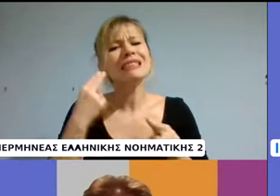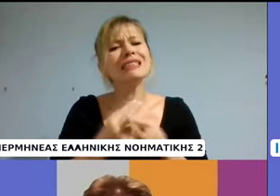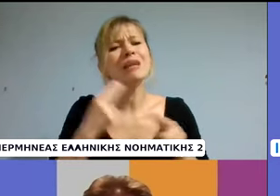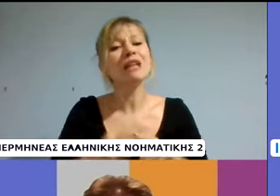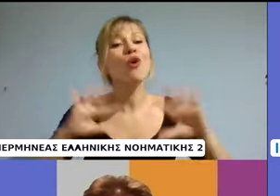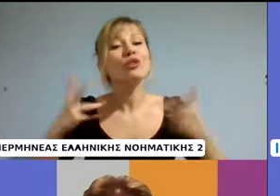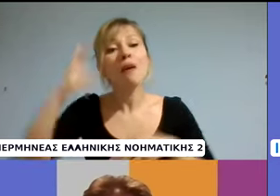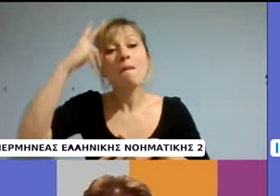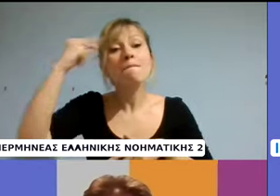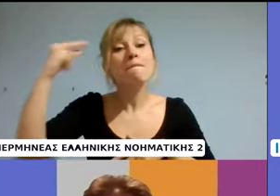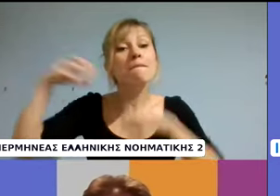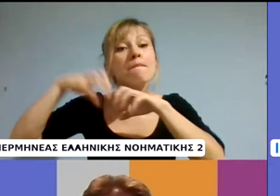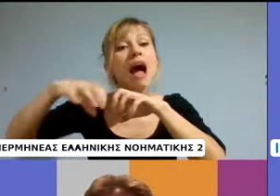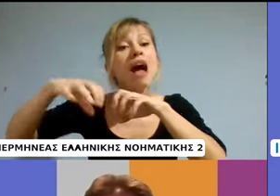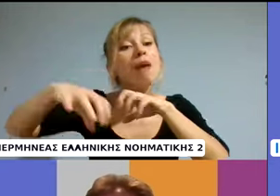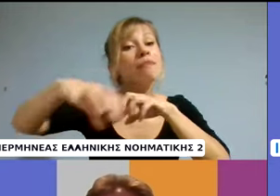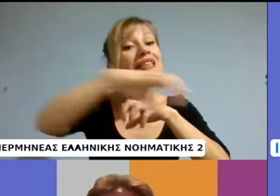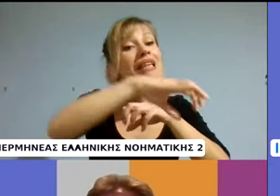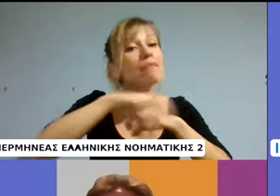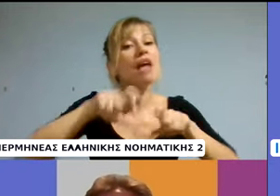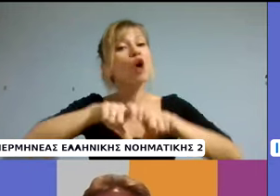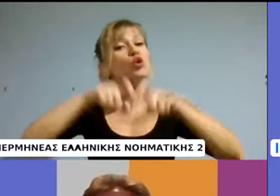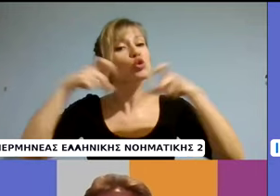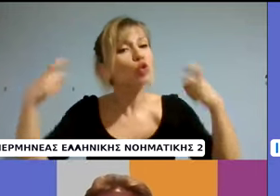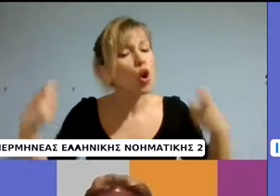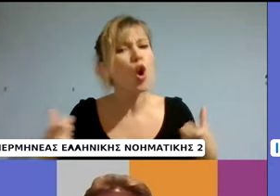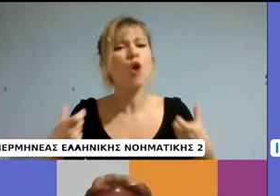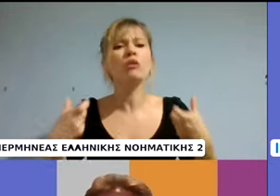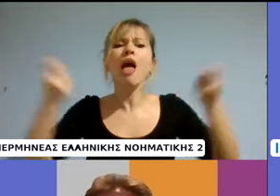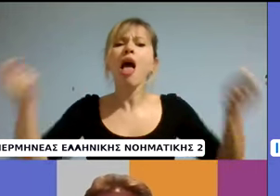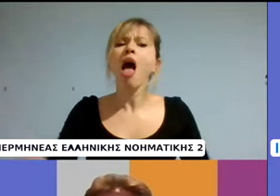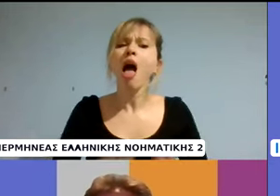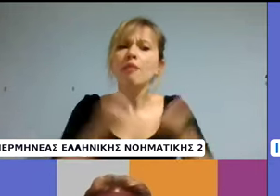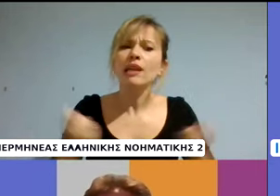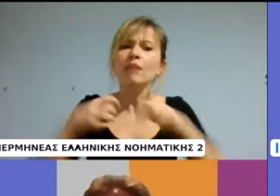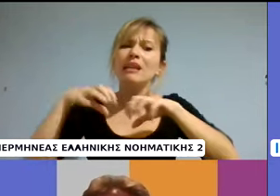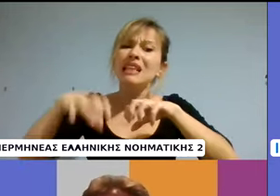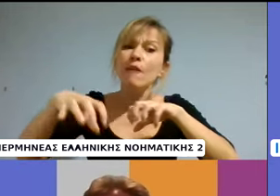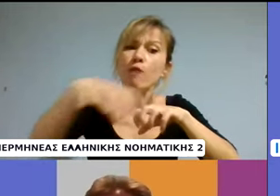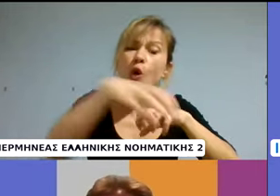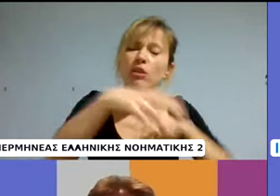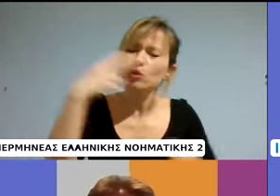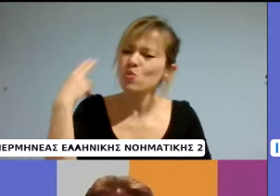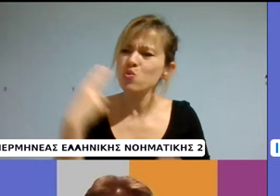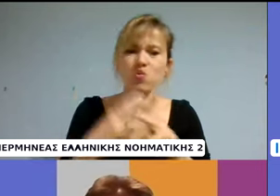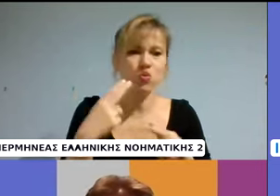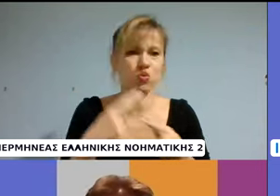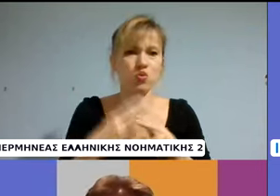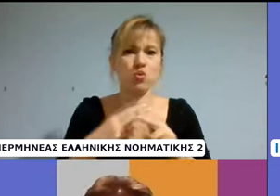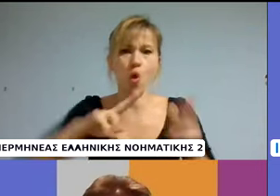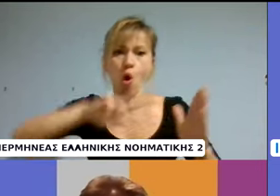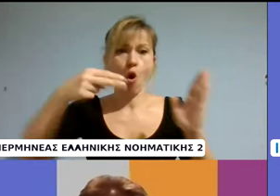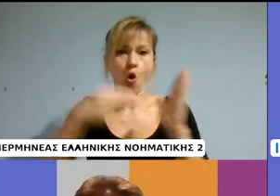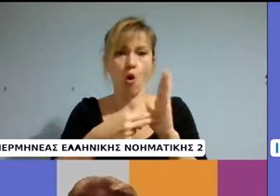πανεπιστημίων, των σχολών και των επαγγελματικών φορέων σε αυτή την κατεύθυνση, γιατί οι σχολές,